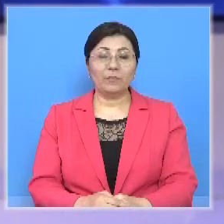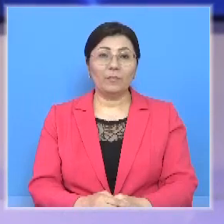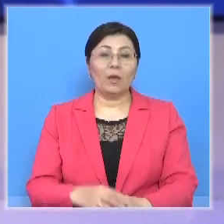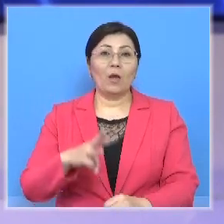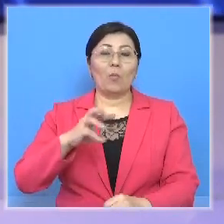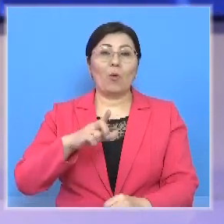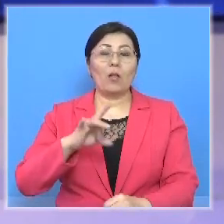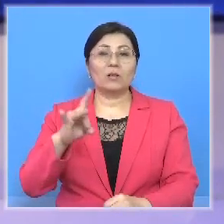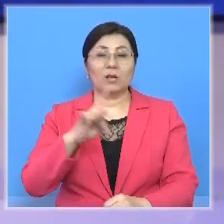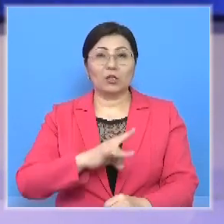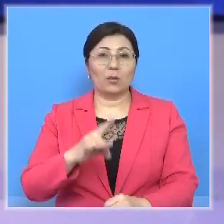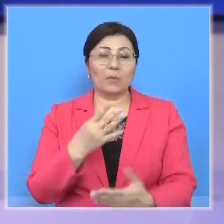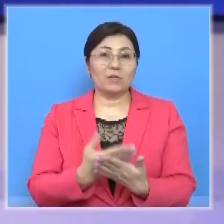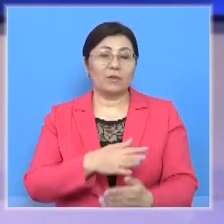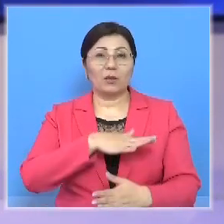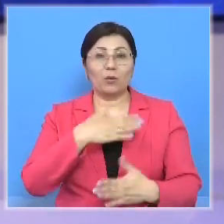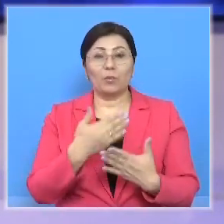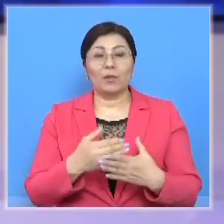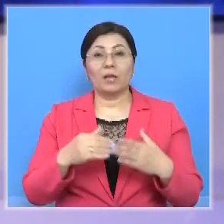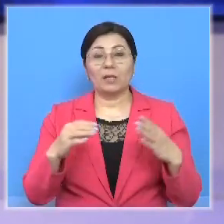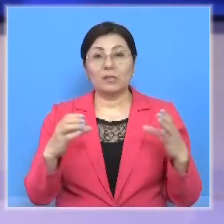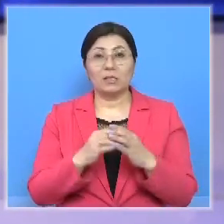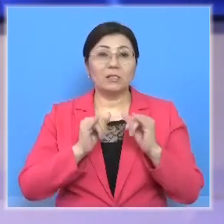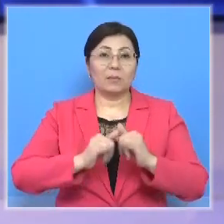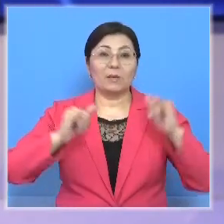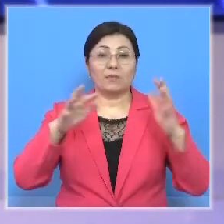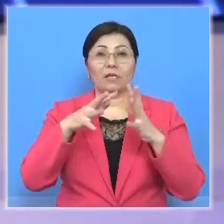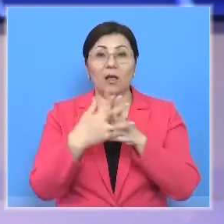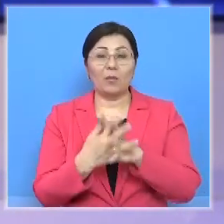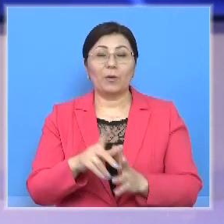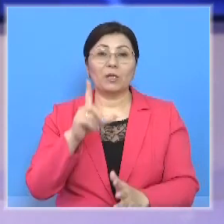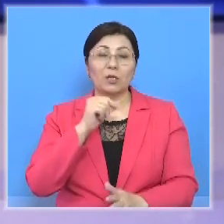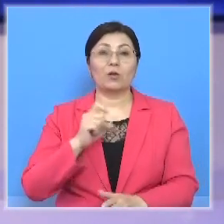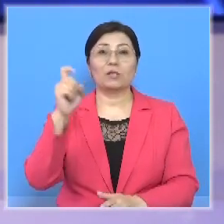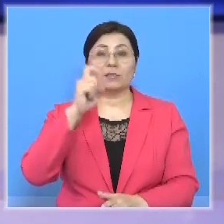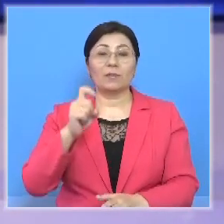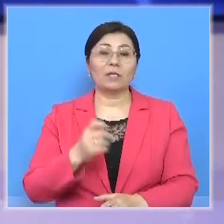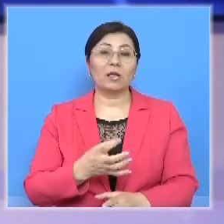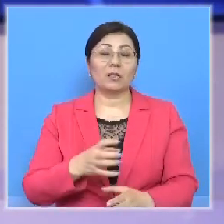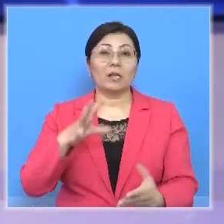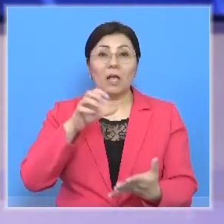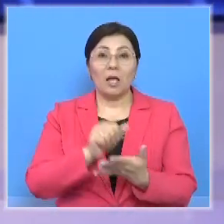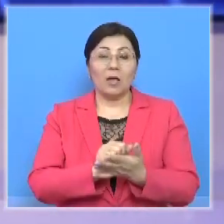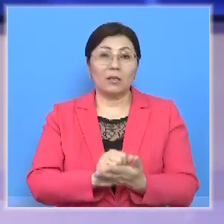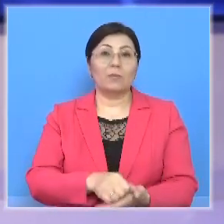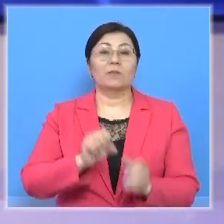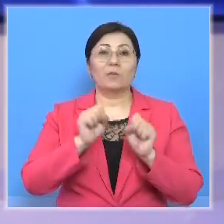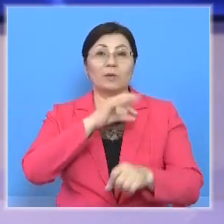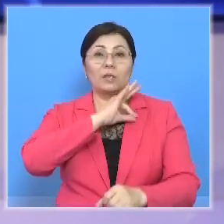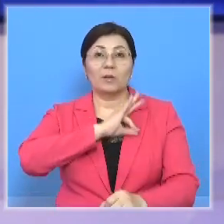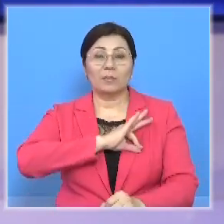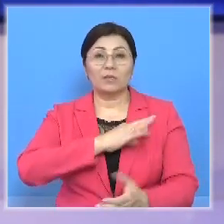Балжар ауданында да кәсіптің түрлі саласы дамып келеді. Ауылдықтар құс бағып, жылжай ашып, мүмкіндікті тиімді пайдаланып